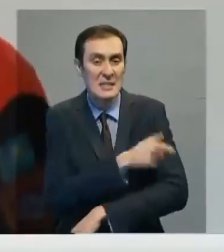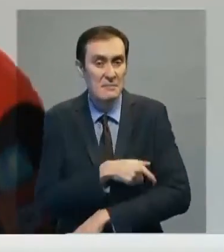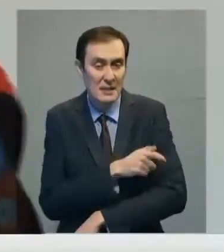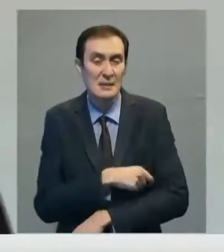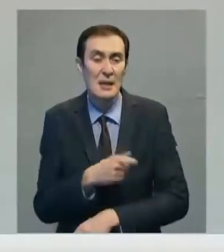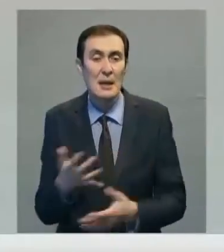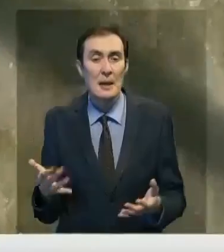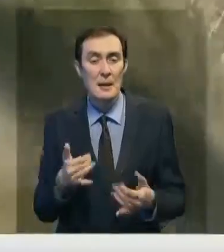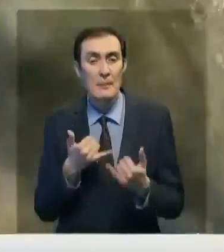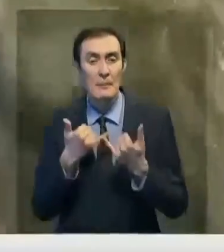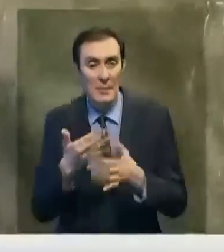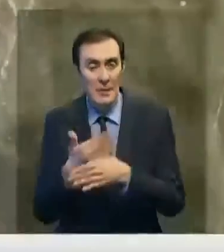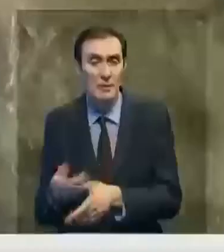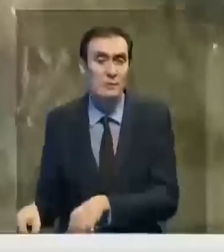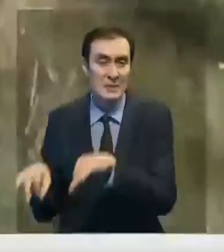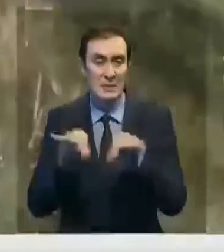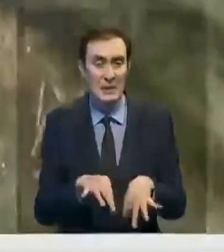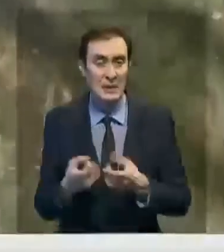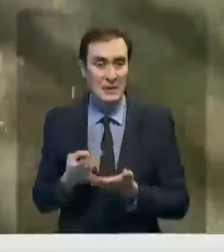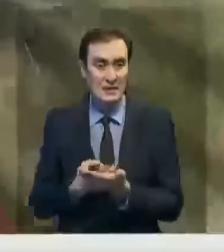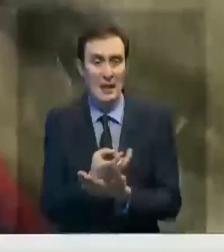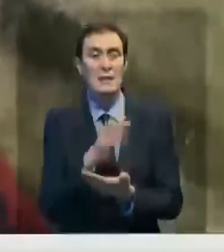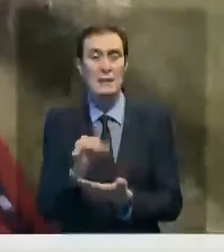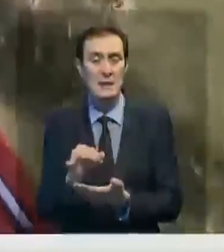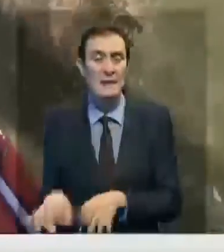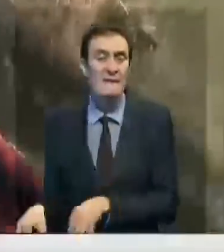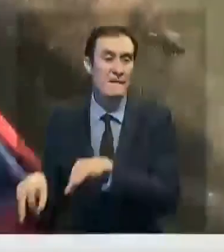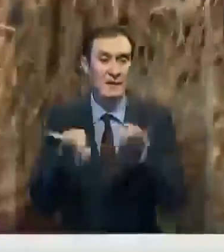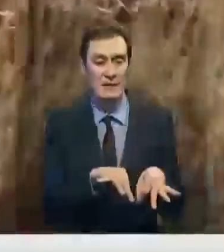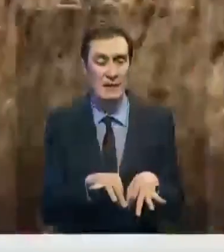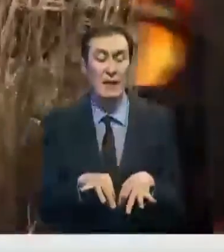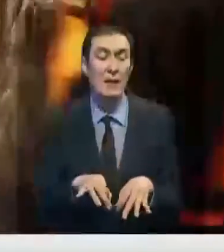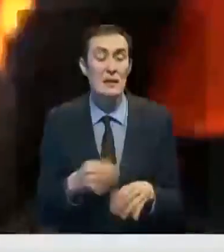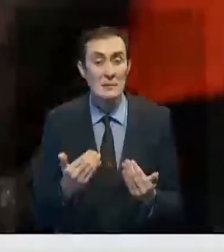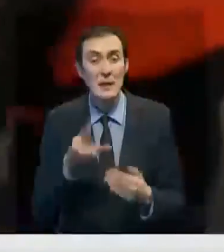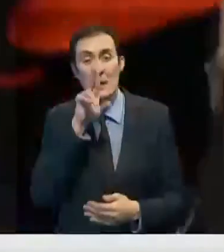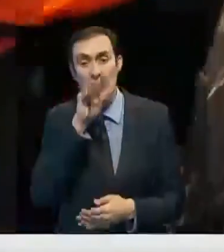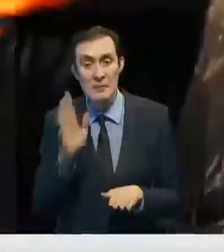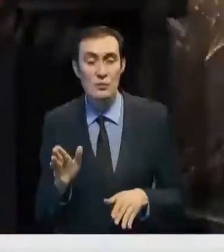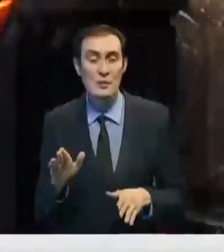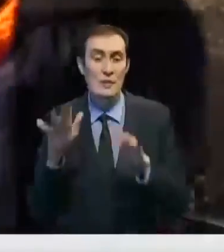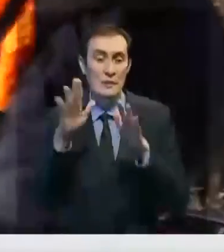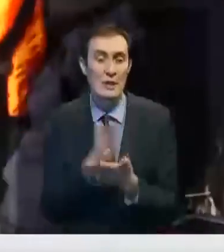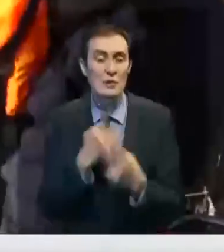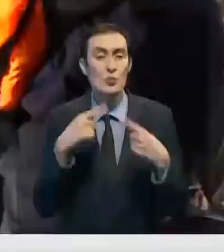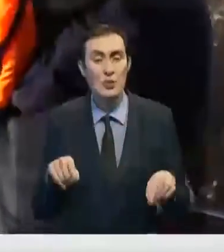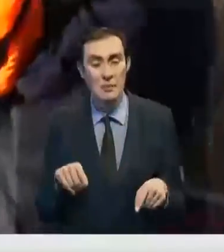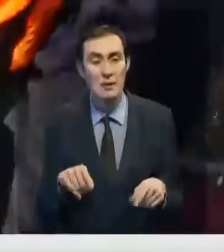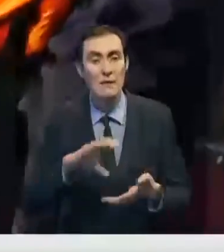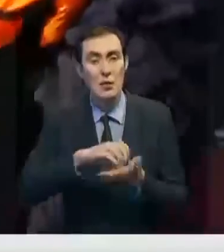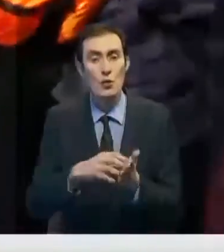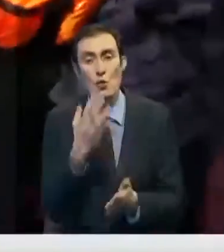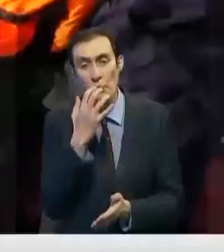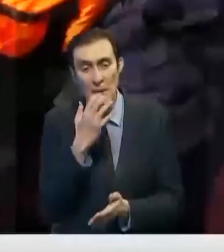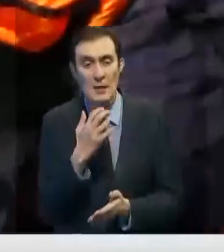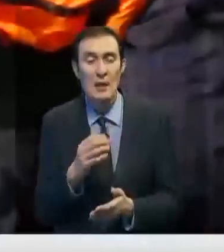хозяйства подобрались к ней, усадили на сани и вывезли на берег. Теперь птица будет зимовать вместе с другими сородичами